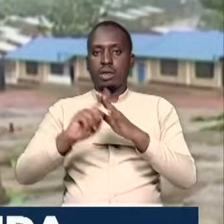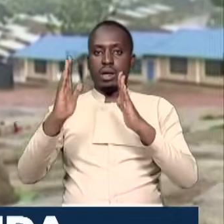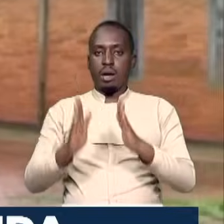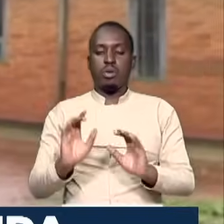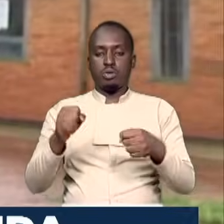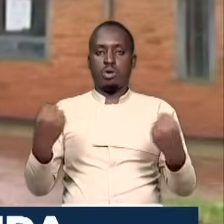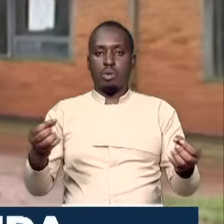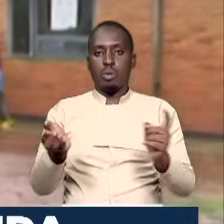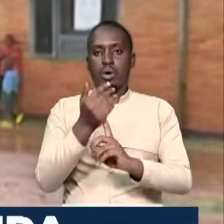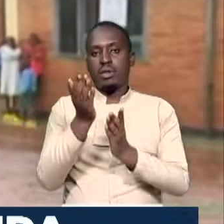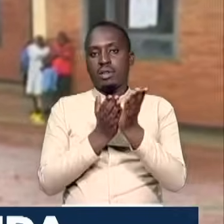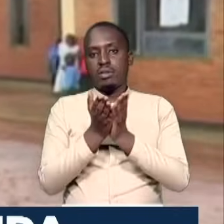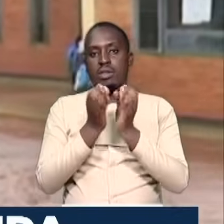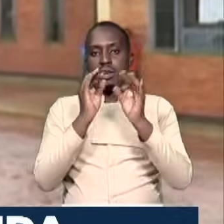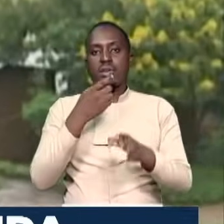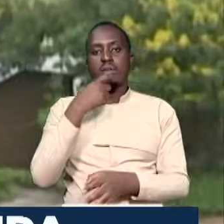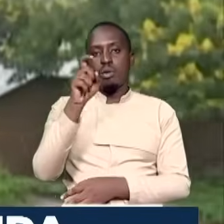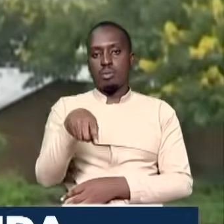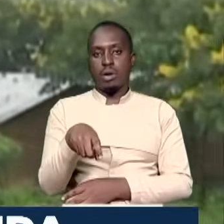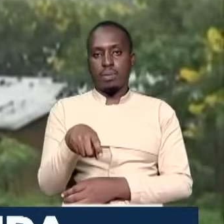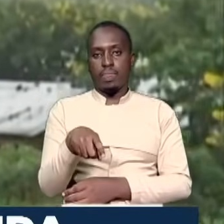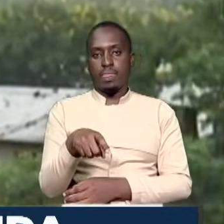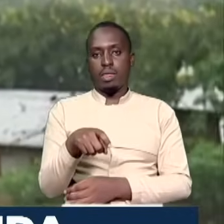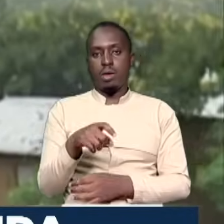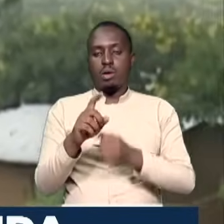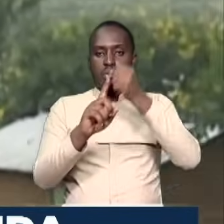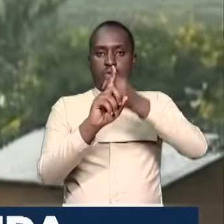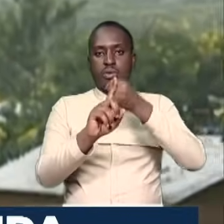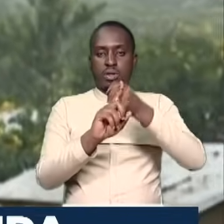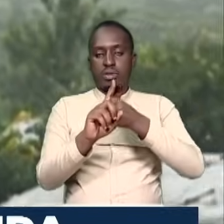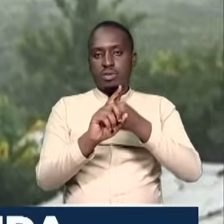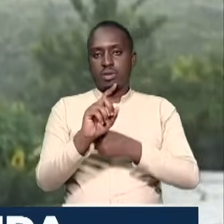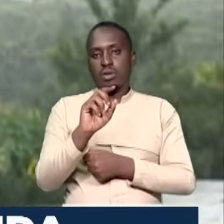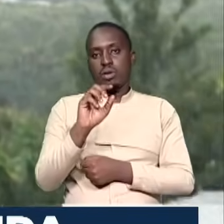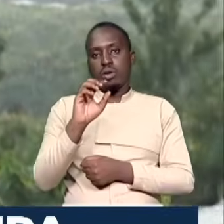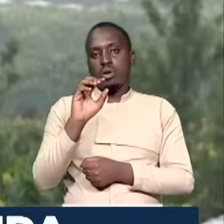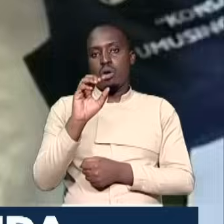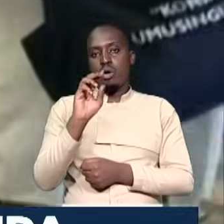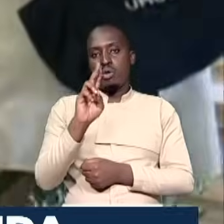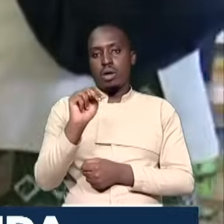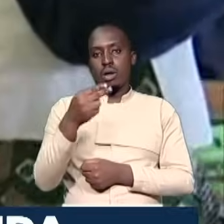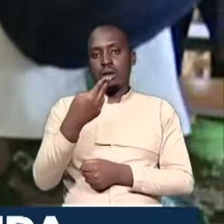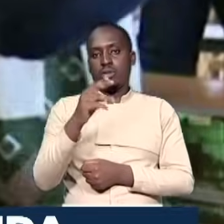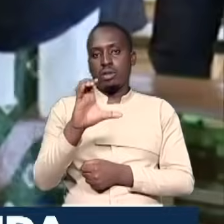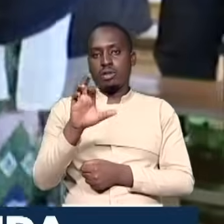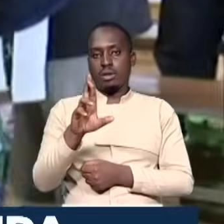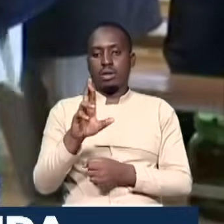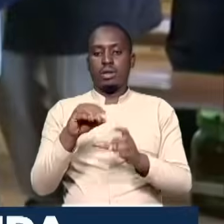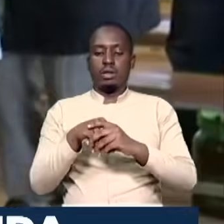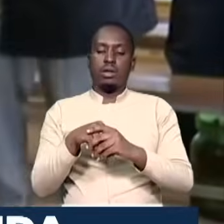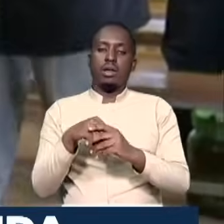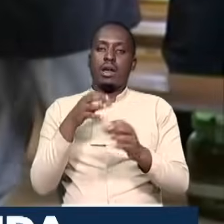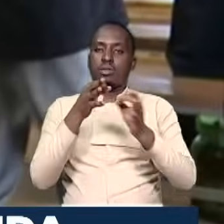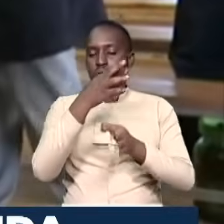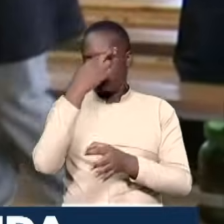guhabwa serivisi kereka bibaye ngombwa. Umuvugizi w'ishami ry'umuryango w'abibumbye mu Rwanda ryita ku mpunzi, Lili Kalisle, asobanura